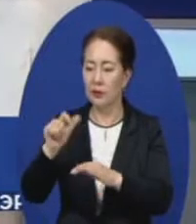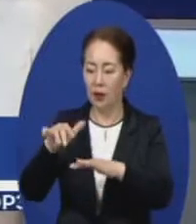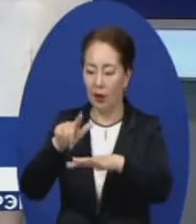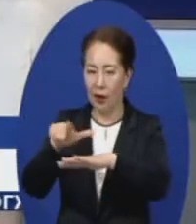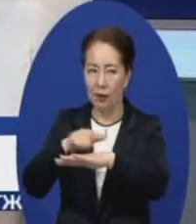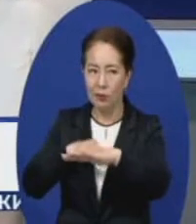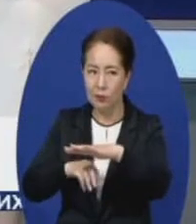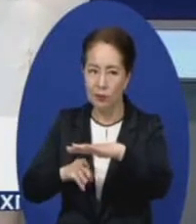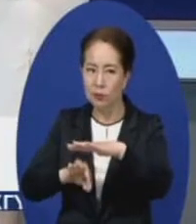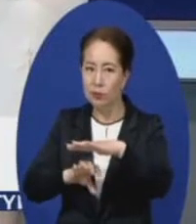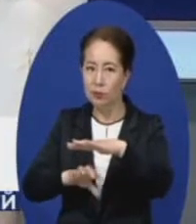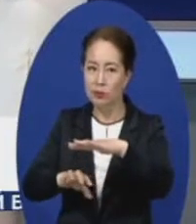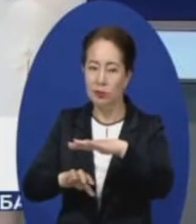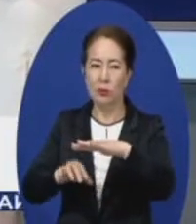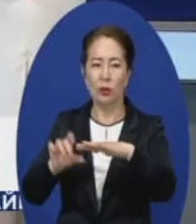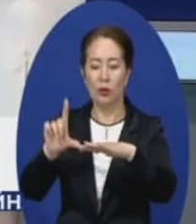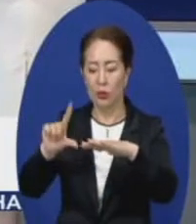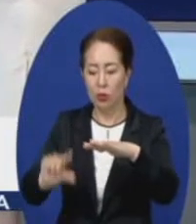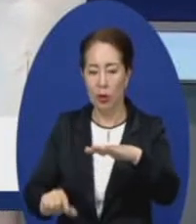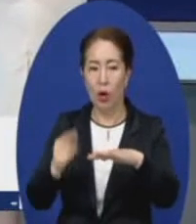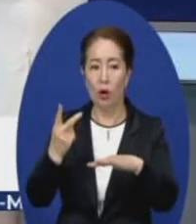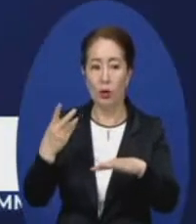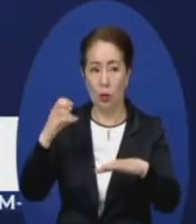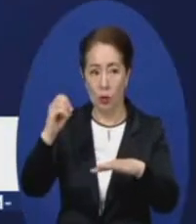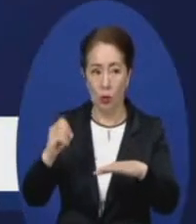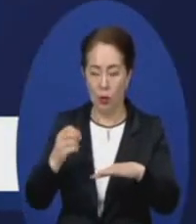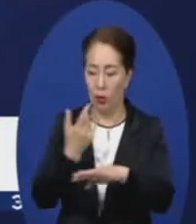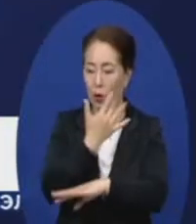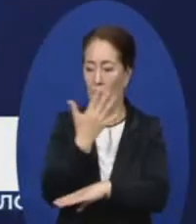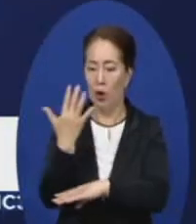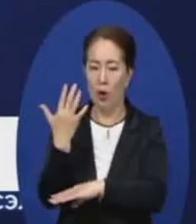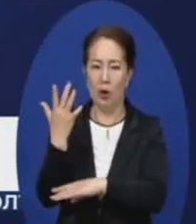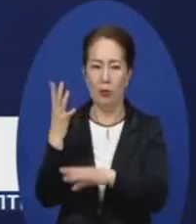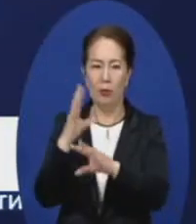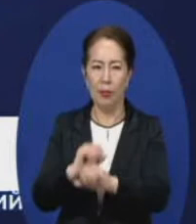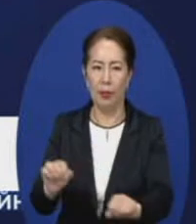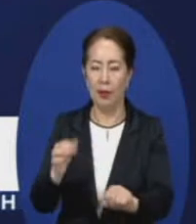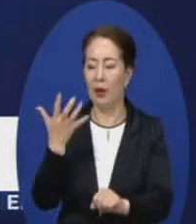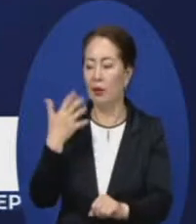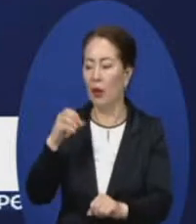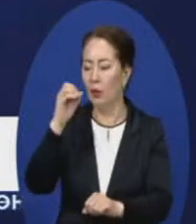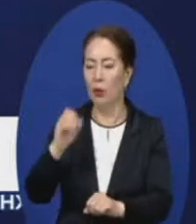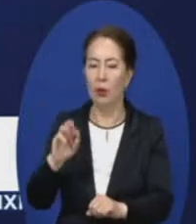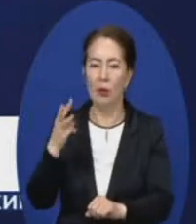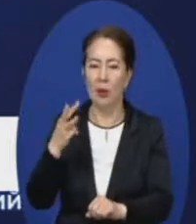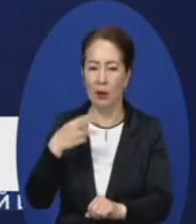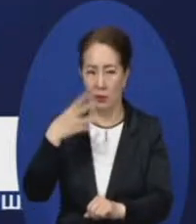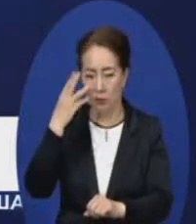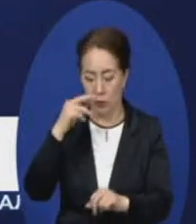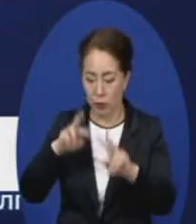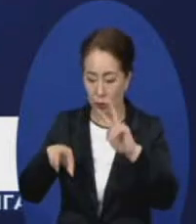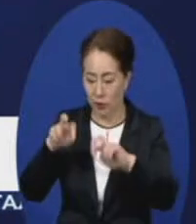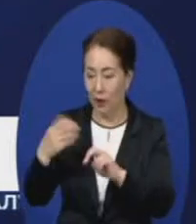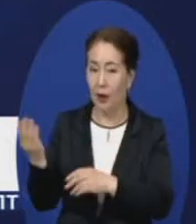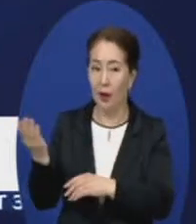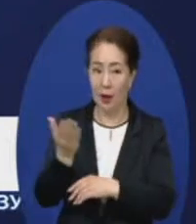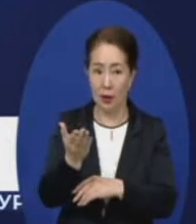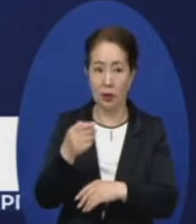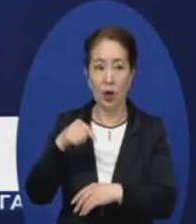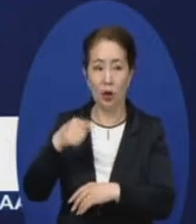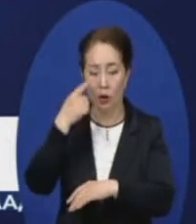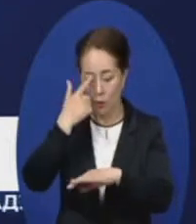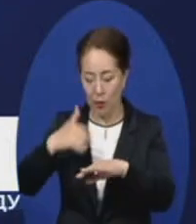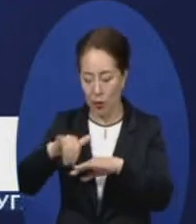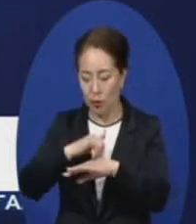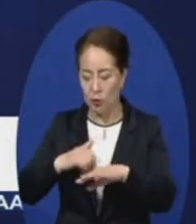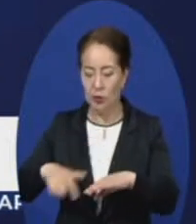буурах үзүүлэлт гарсан. За, мөн манай орны нийт ойн сангийн 50% нь устдах эрсдэлтэй гэсэн ийм судалгаа байна. За, өнөөдрийн байдлаар бол